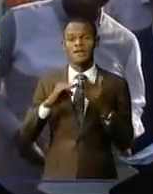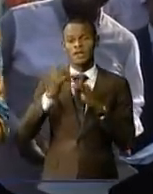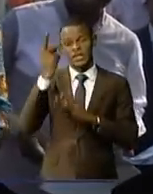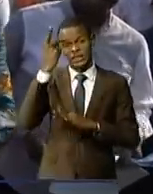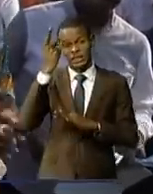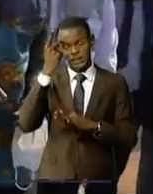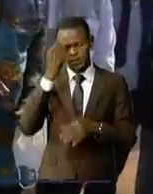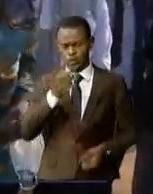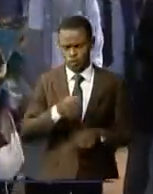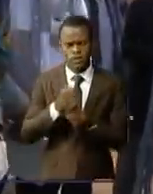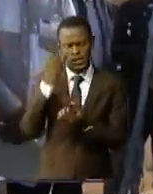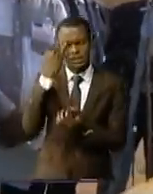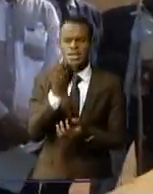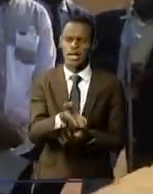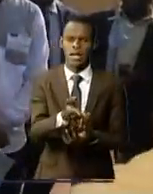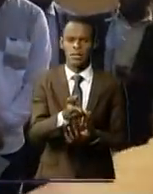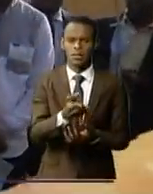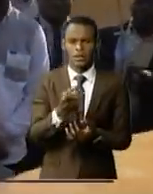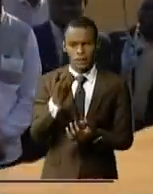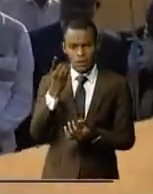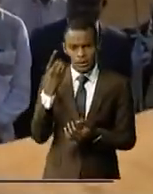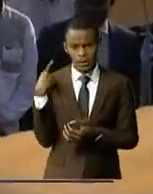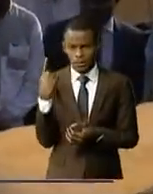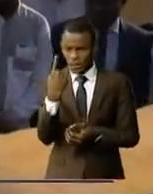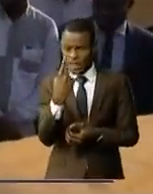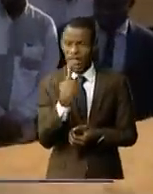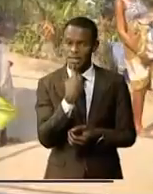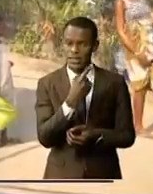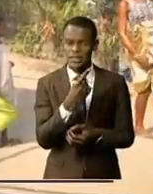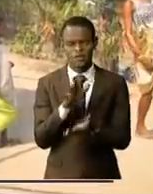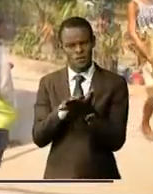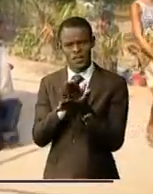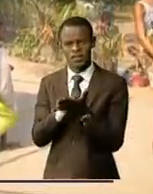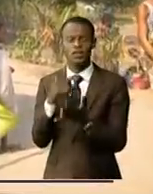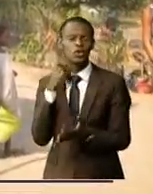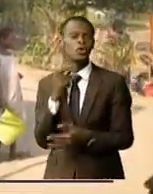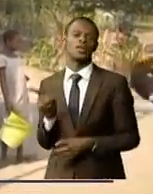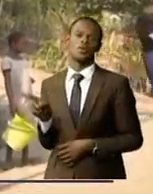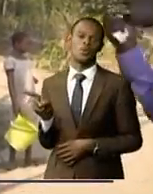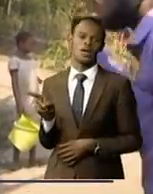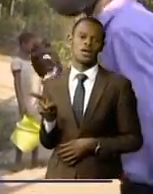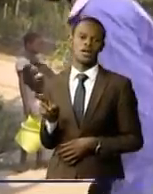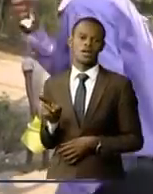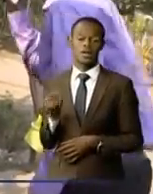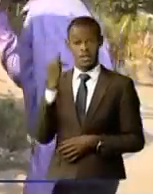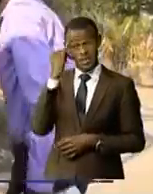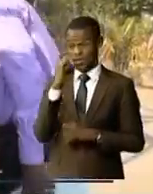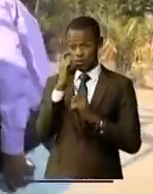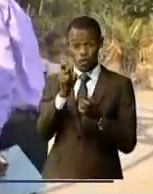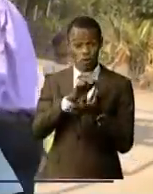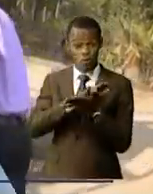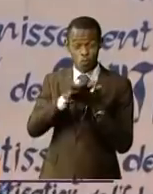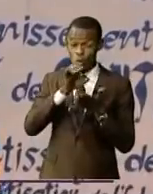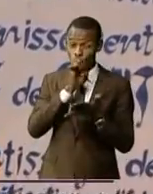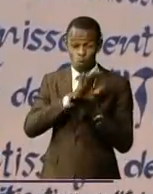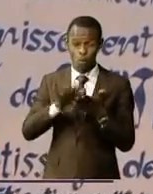député national, encourage le docteur Mugujo et salue ce geste qui est la réponse idoine aux besoins de donner de l'eau potable à cette